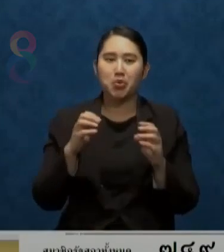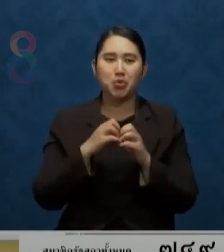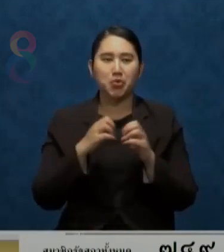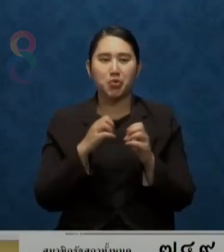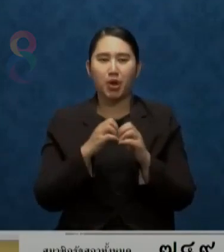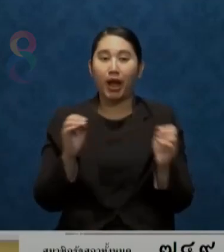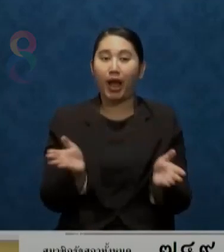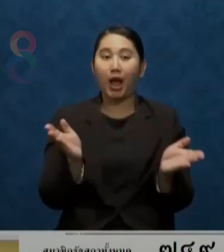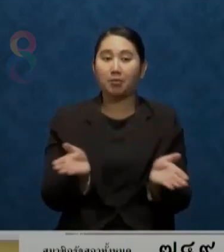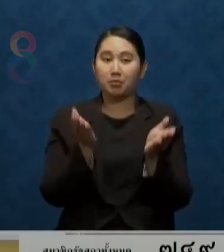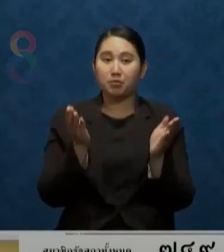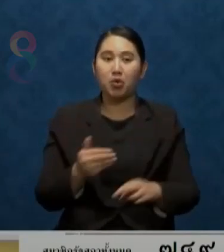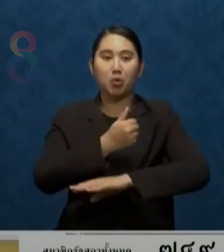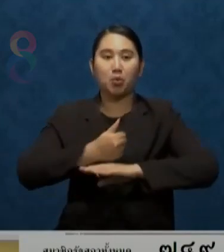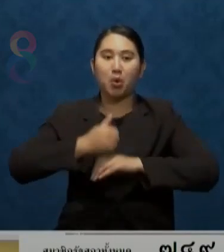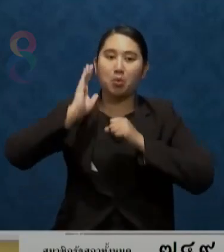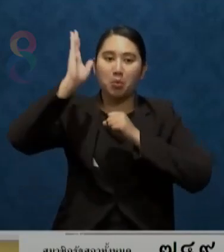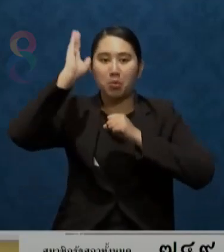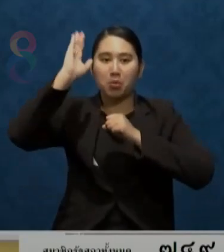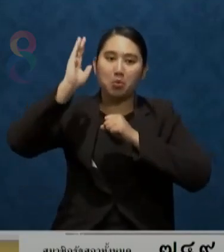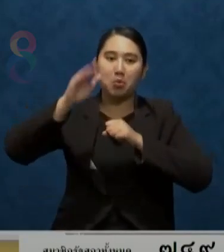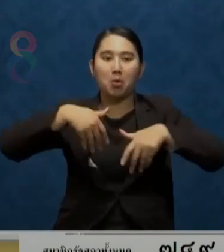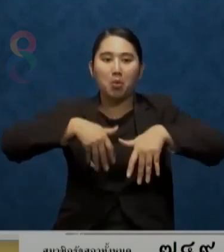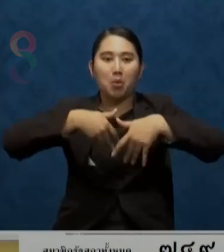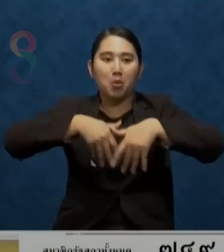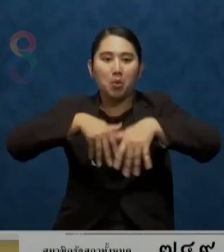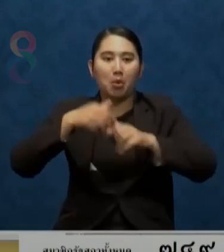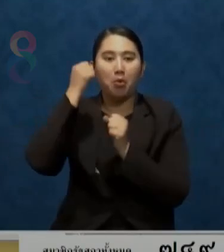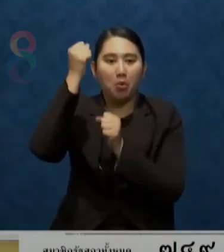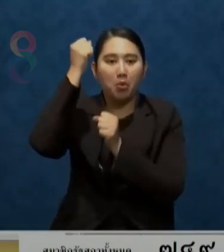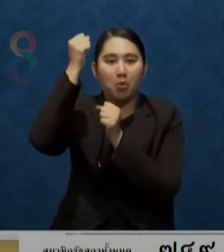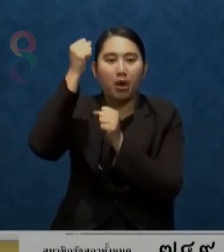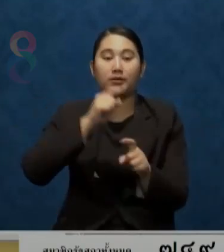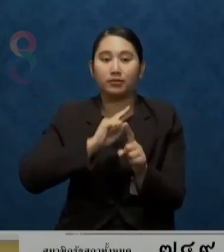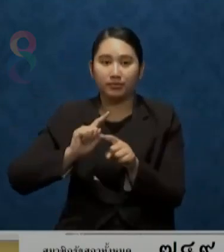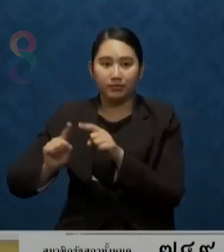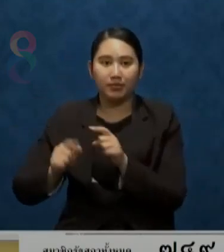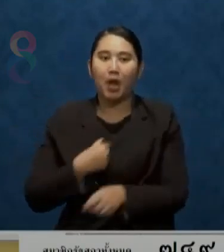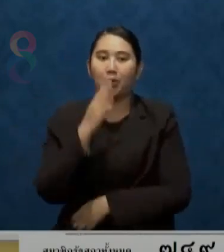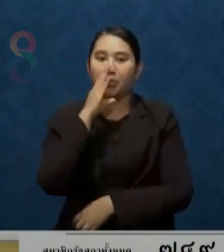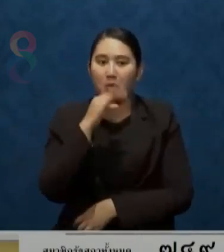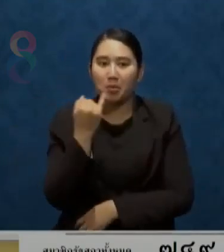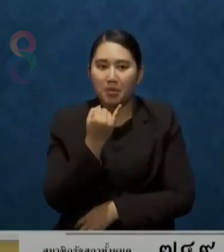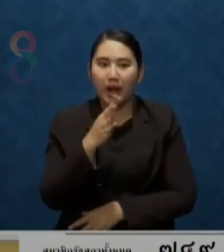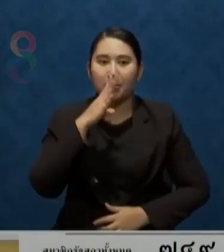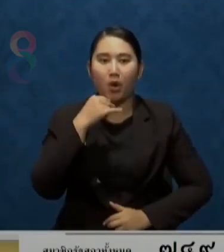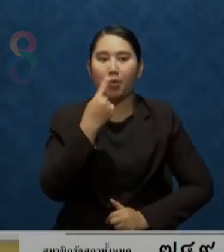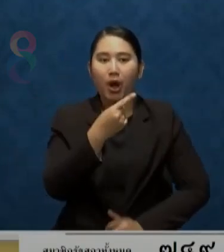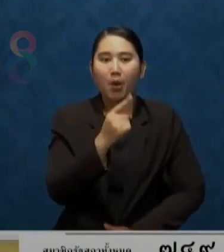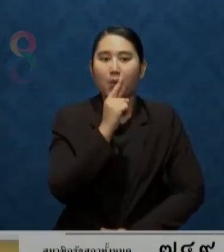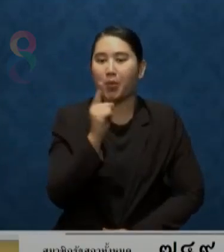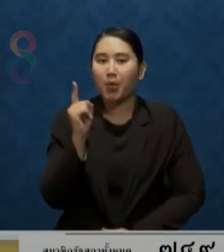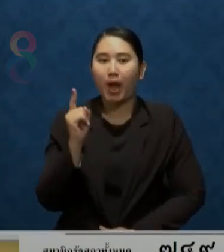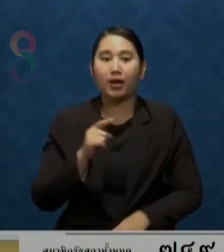ริมขึ้นเวทีให้ม็อบเยาวชนกลุ่มนั้นกลุ่มนี้แสดงคำพูดให้ร้ายต่างๆนาน